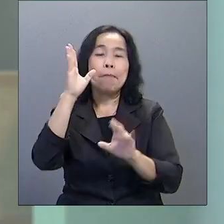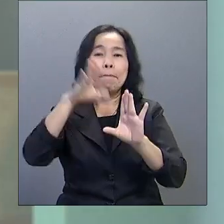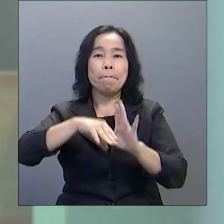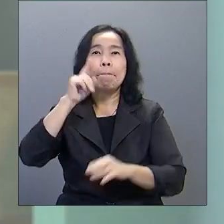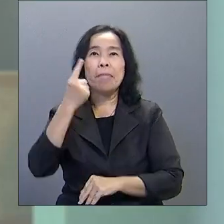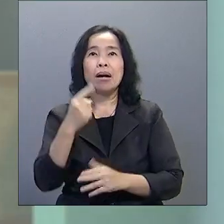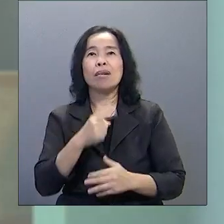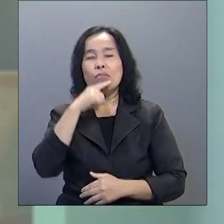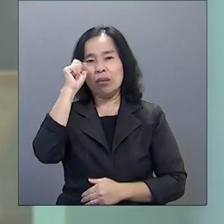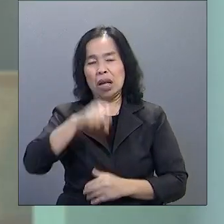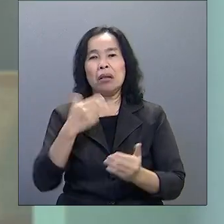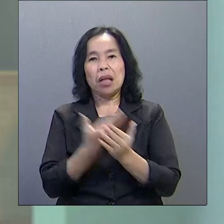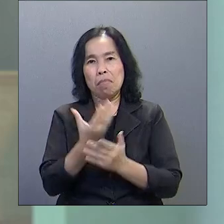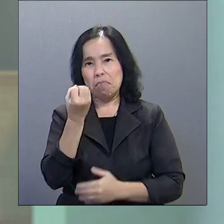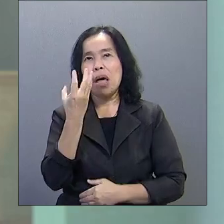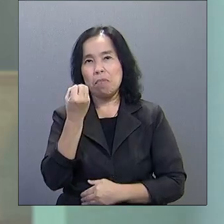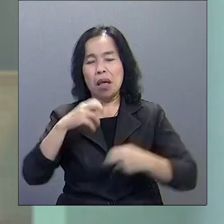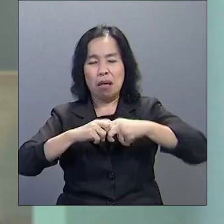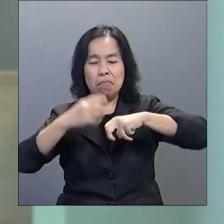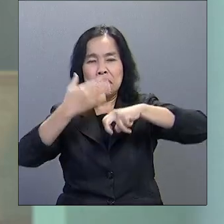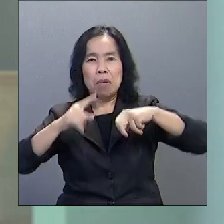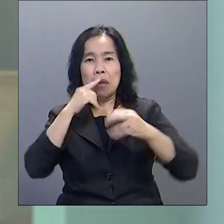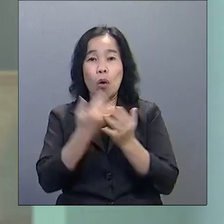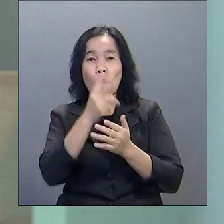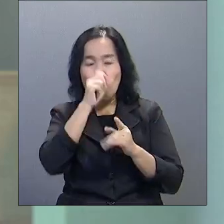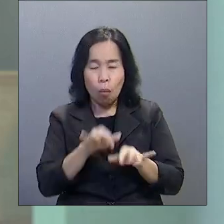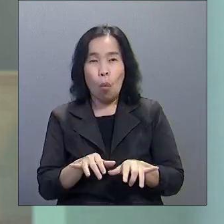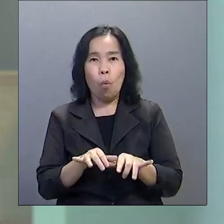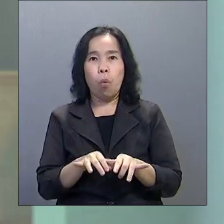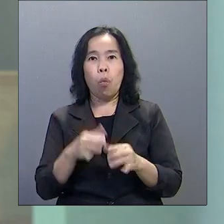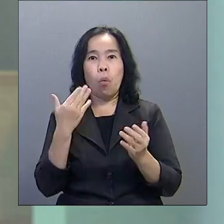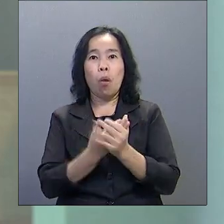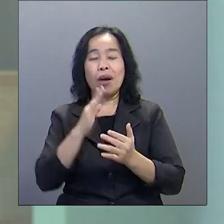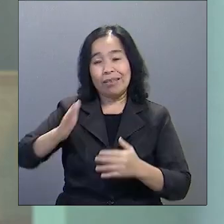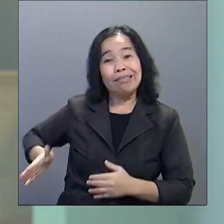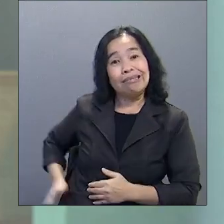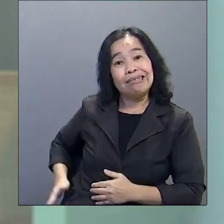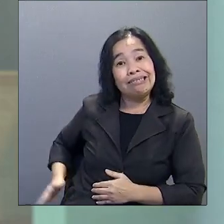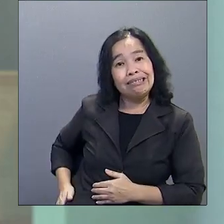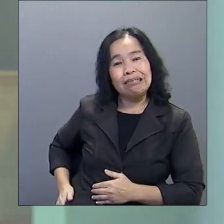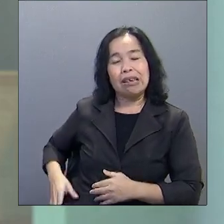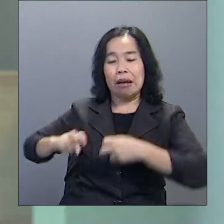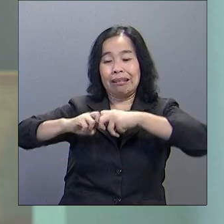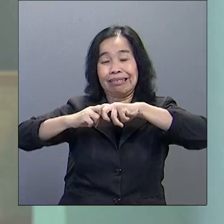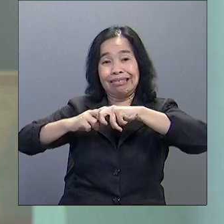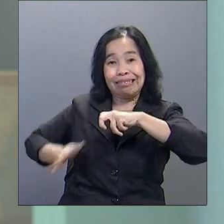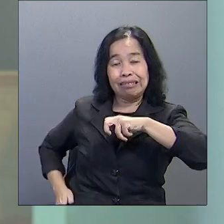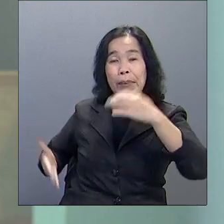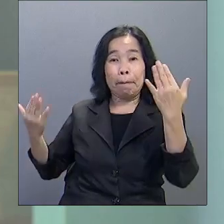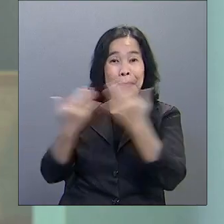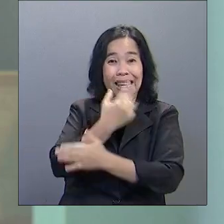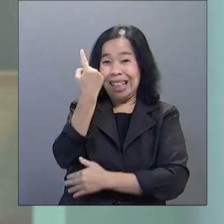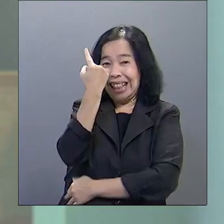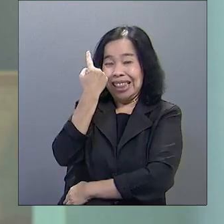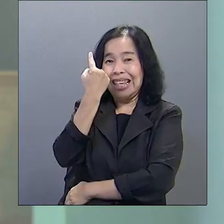ต้องยอมรับว่าค่าใช้จ่ายสูงพี่ต๊อบพี่ลองไปเปิดราคาเล่นๆนะการเปลี่ยนข้อสะโพกเคียงข้างเดียวนะรวมแพ็กเกจทุกอย่าง